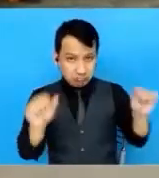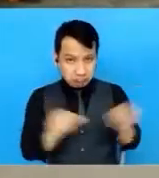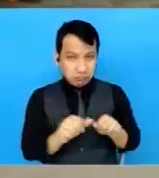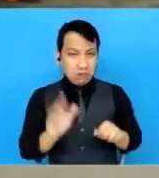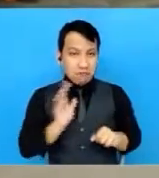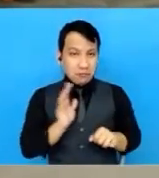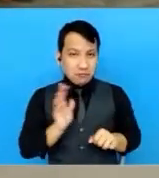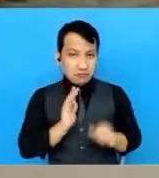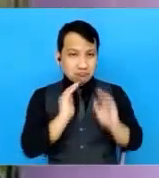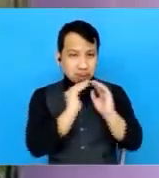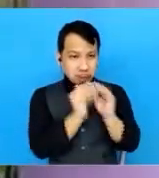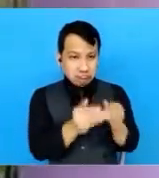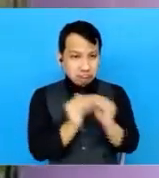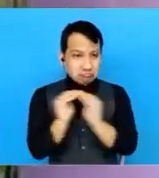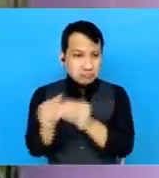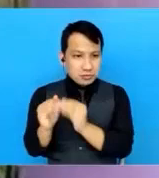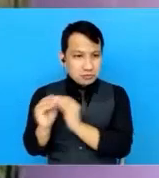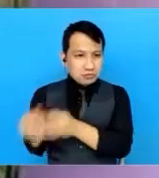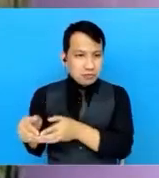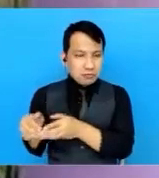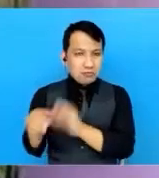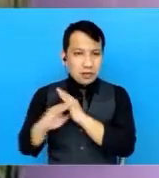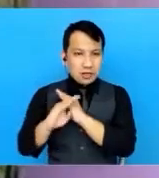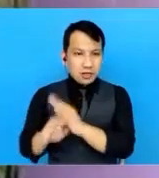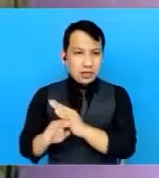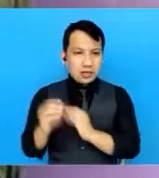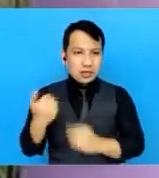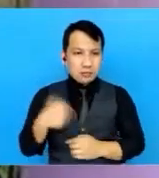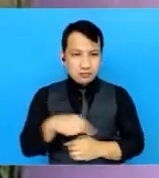granular lockdown. Makakaiwas po kami sa mga